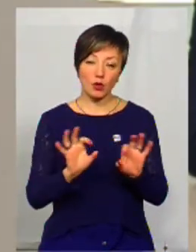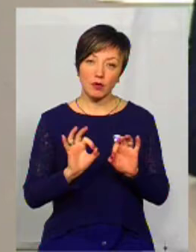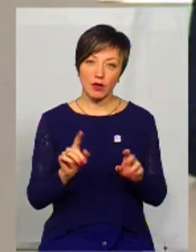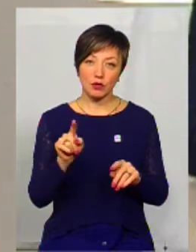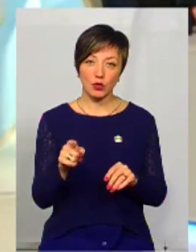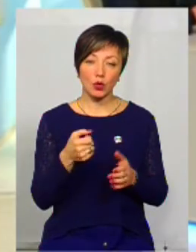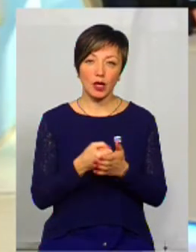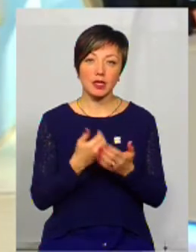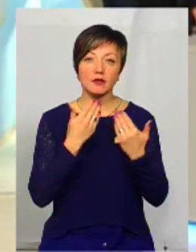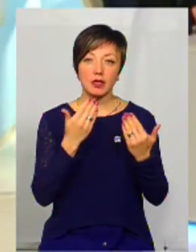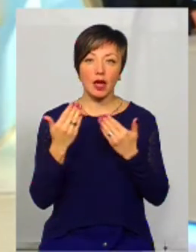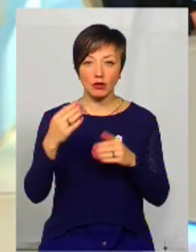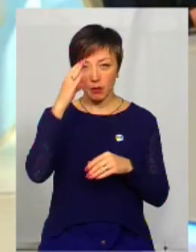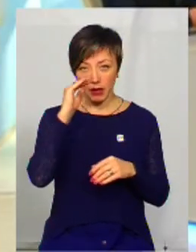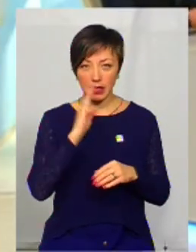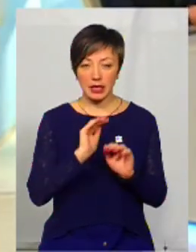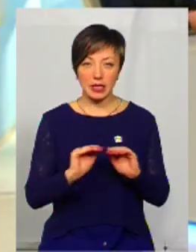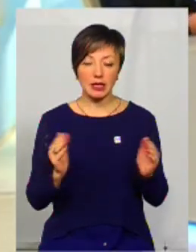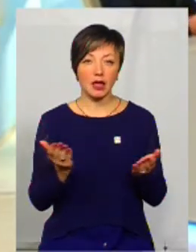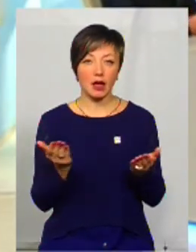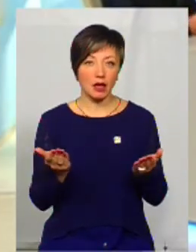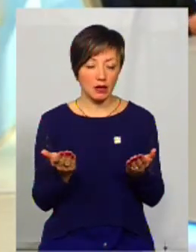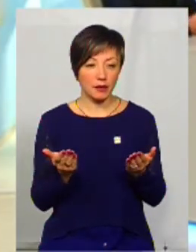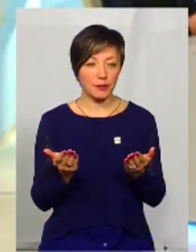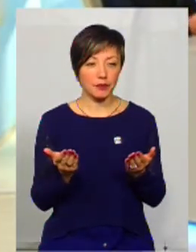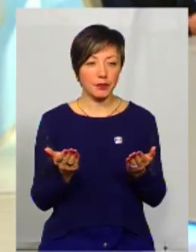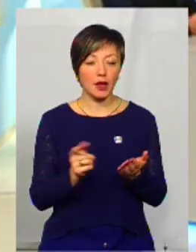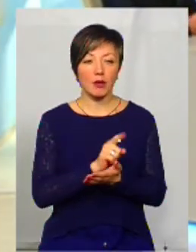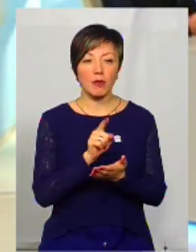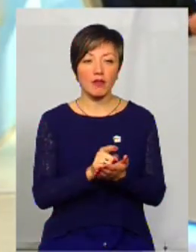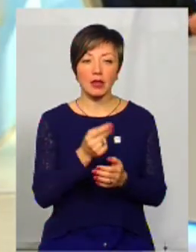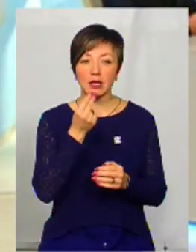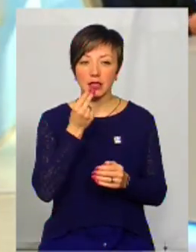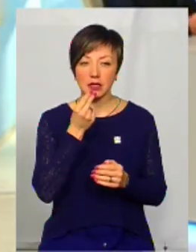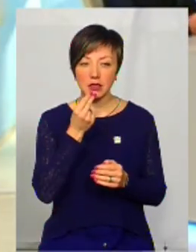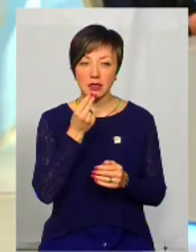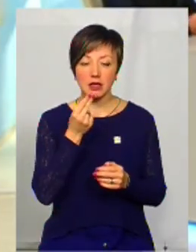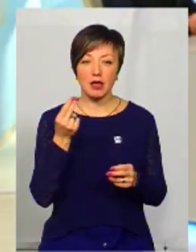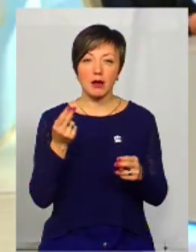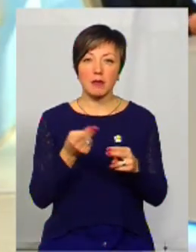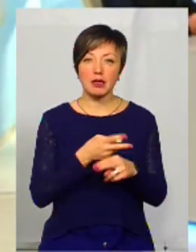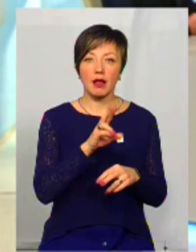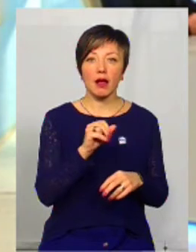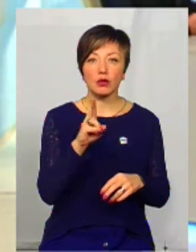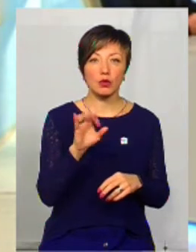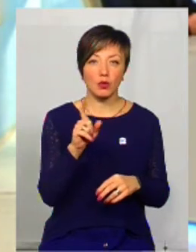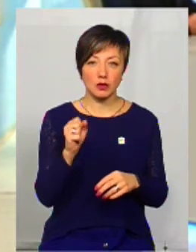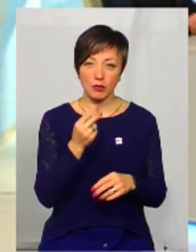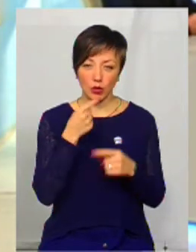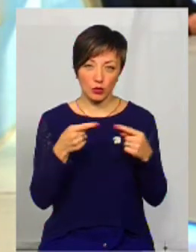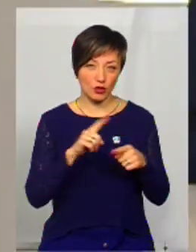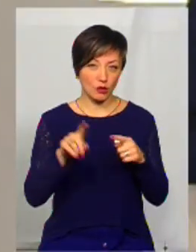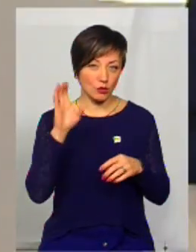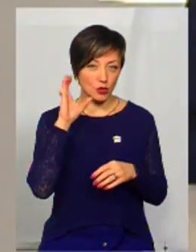розповіла, що до неї звертаються батьки, діти котрих вони повинні їсти безлактозні продукти. Давайте